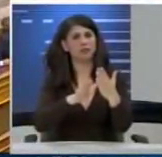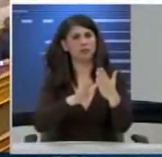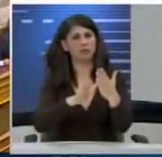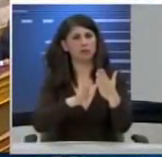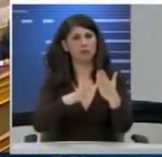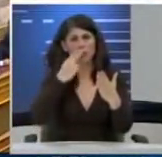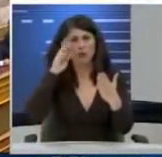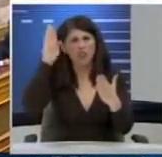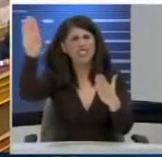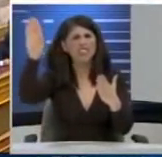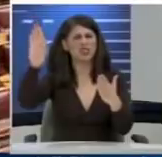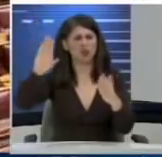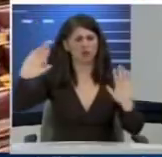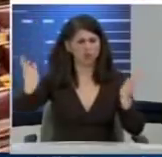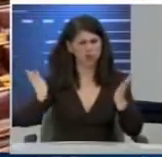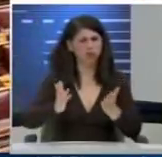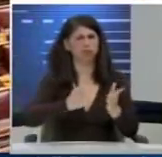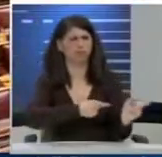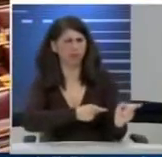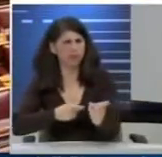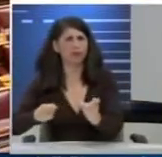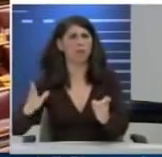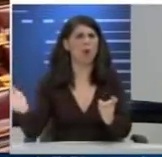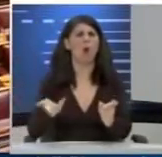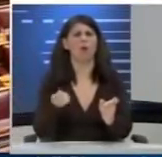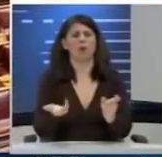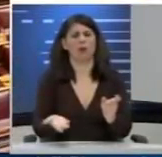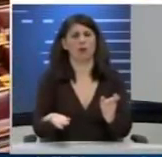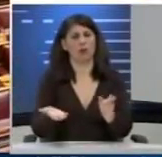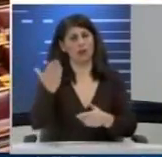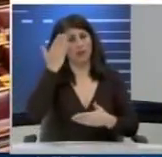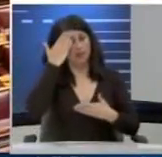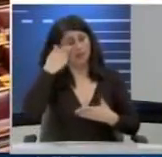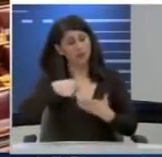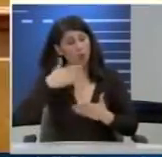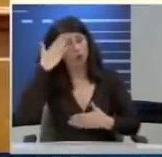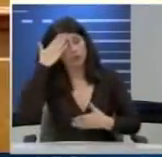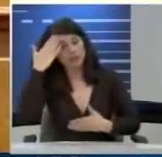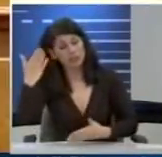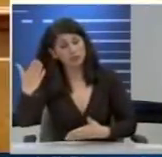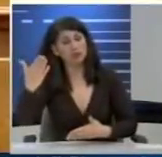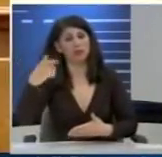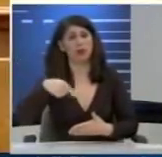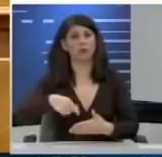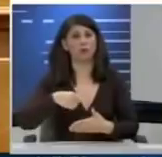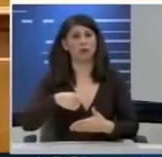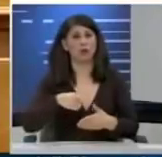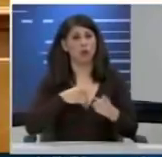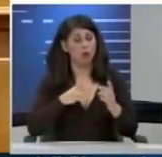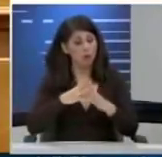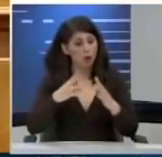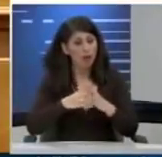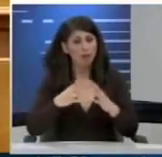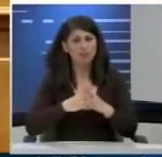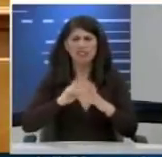των φασιστών και των ναζί. Θα έλεγα όμως ότι είναι και φόρος τιμής σε όλους όσοι πολέμησαν στις ασκατιές του κόσμου,